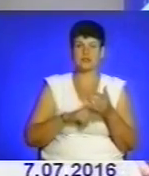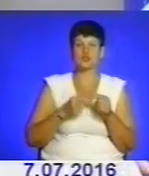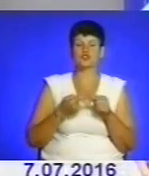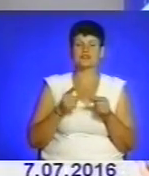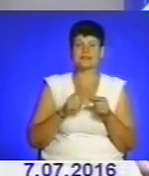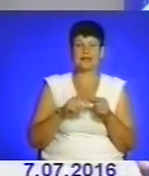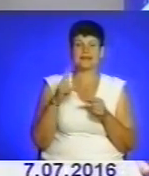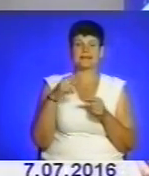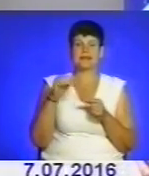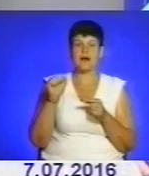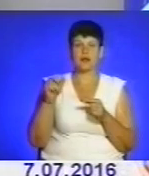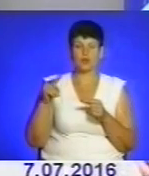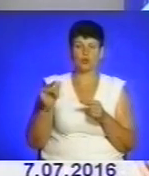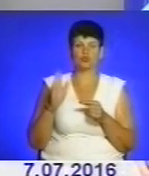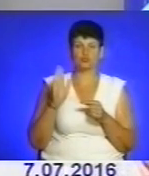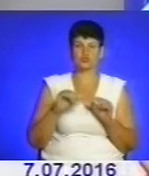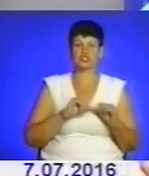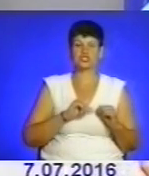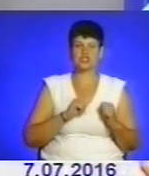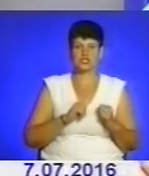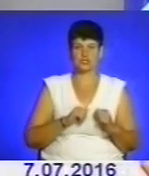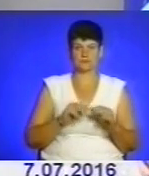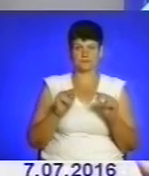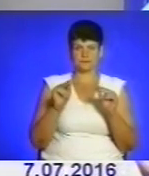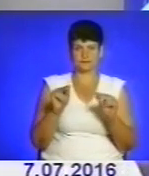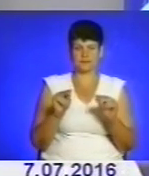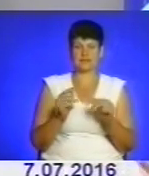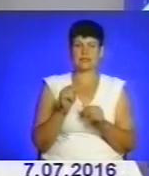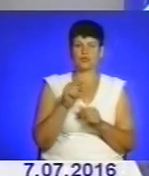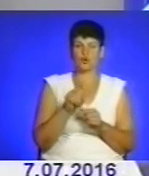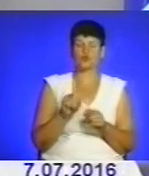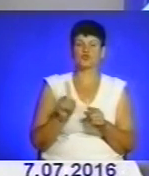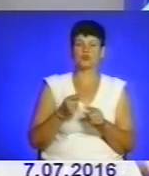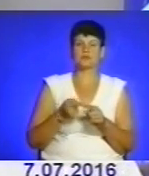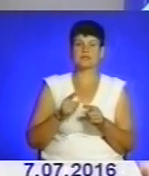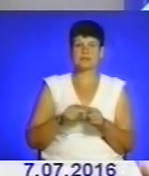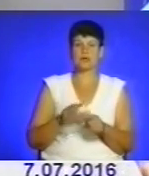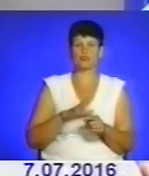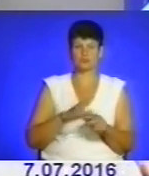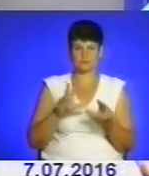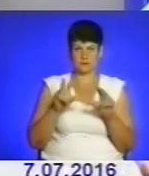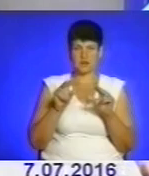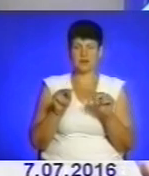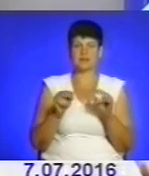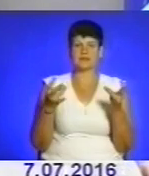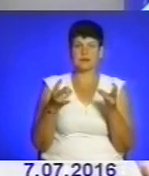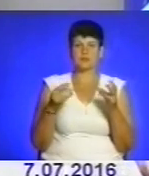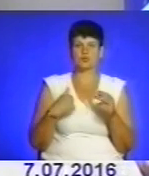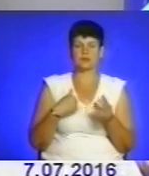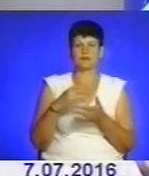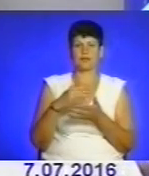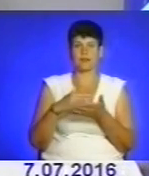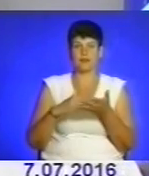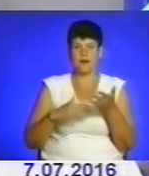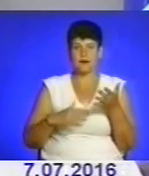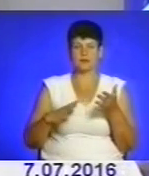дійсно буде щирим і цей діалог буде ефективним. Але для того, щоб це була гарантія, треба, щоб ми надалі